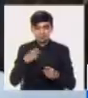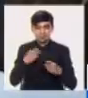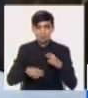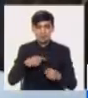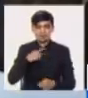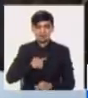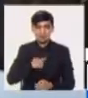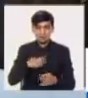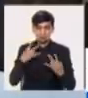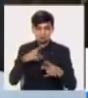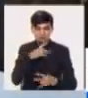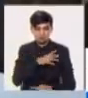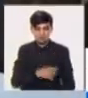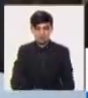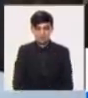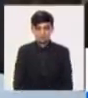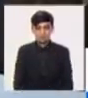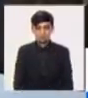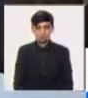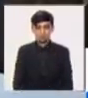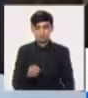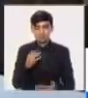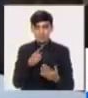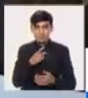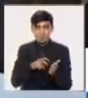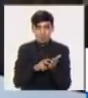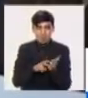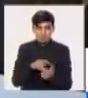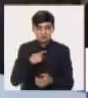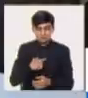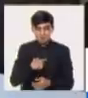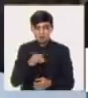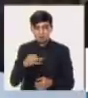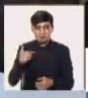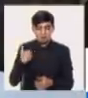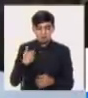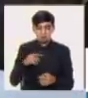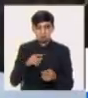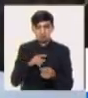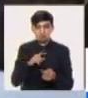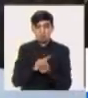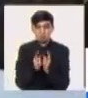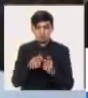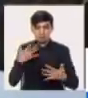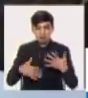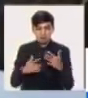үрей мен қорқыныш, ол жаңа адамның иммундық жүйесіне үлкен соққы болады.